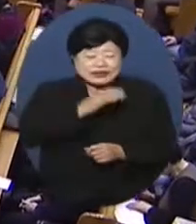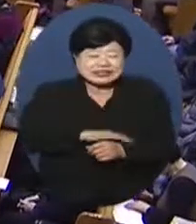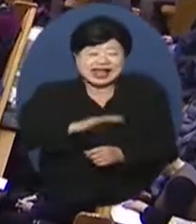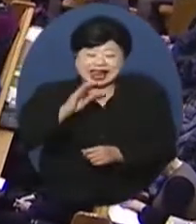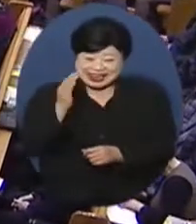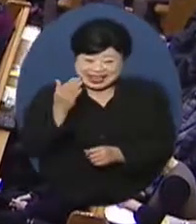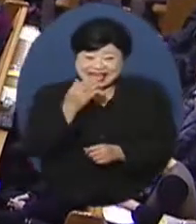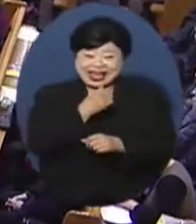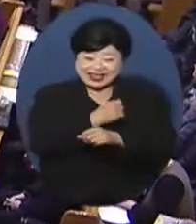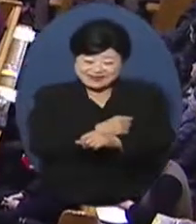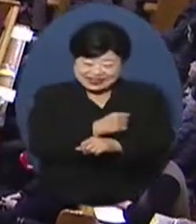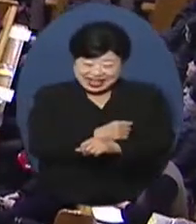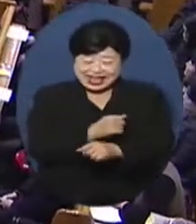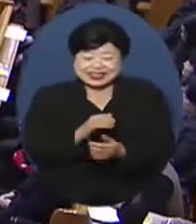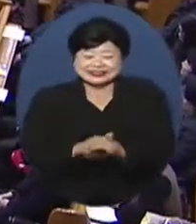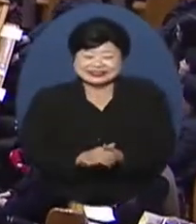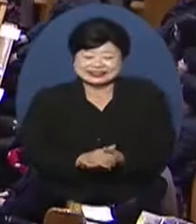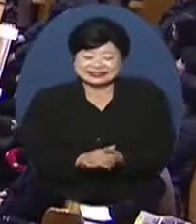해야지 4